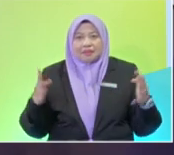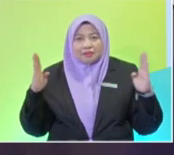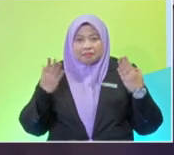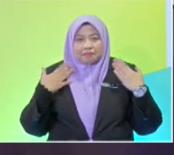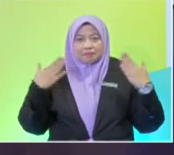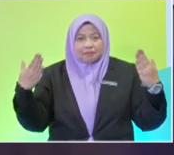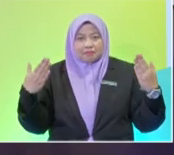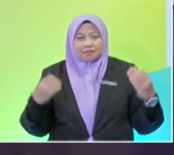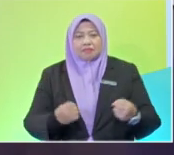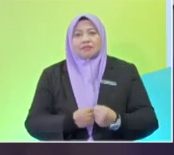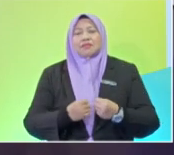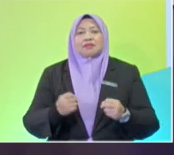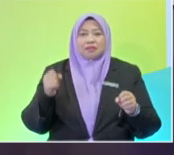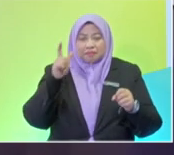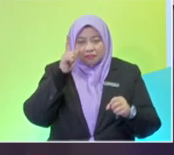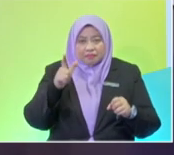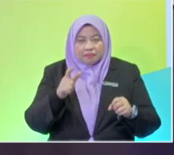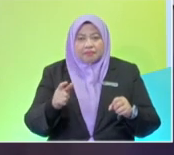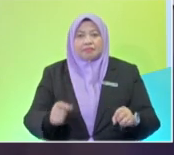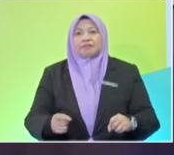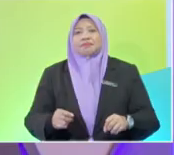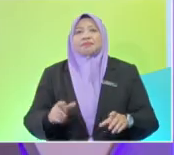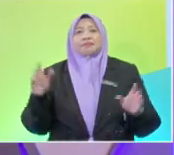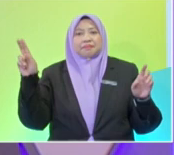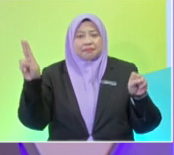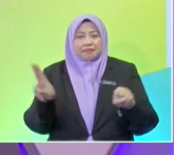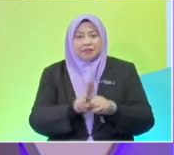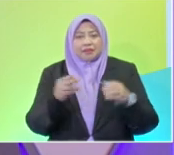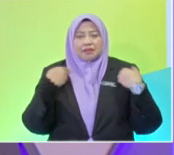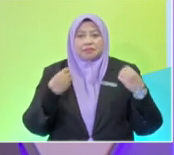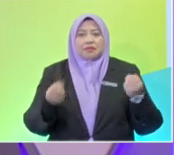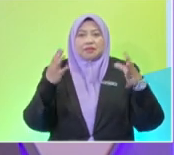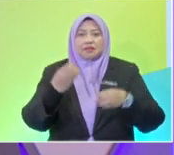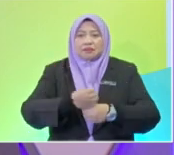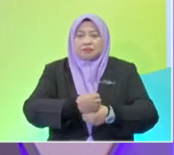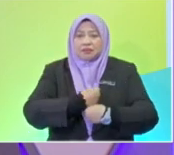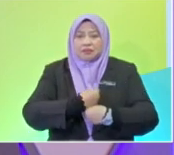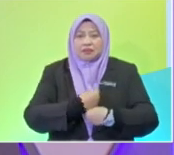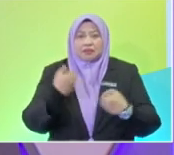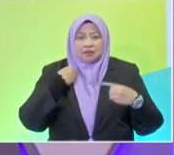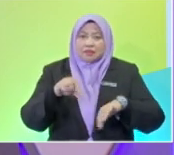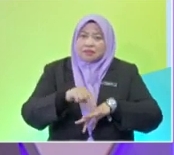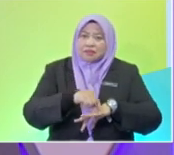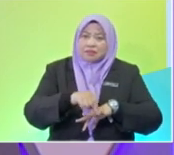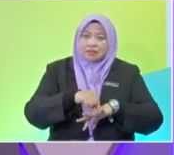berani dan ketika lihat ini mempunyai berbagai bentuk ada yang berbentuk cincin